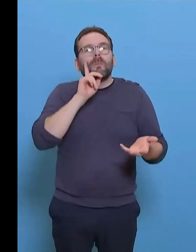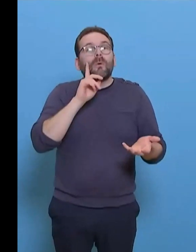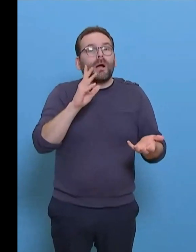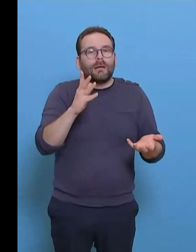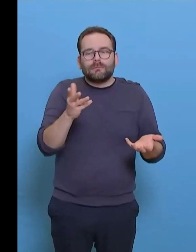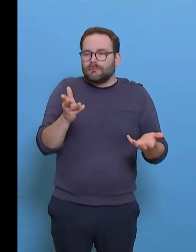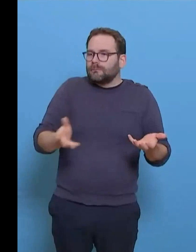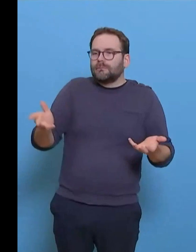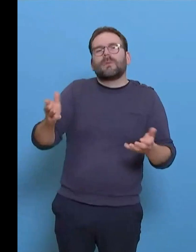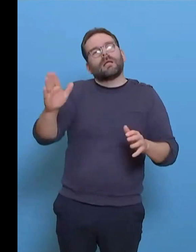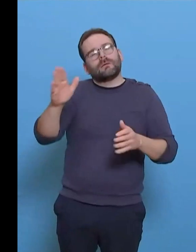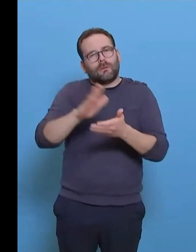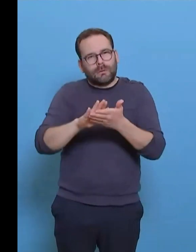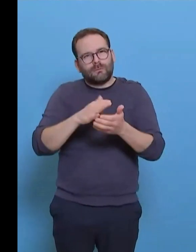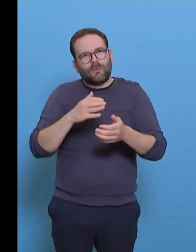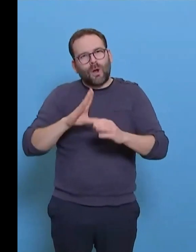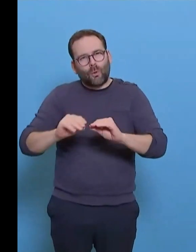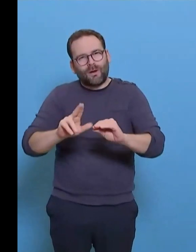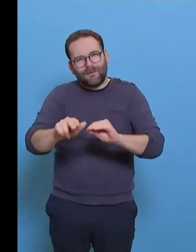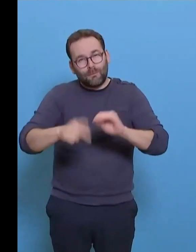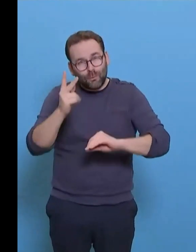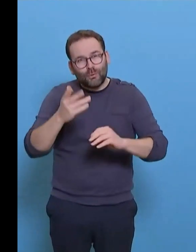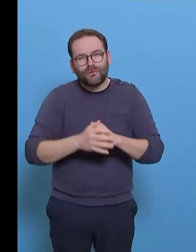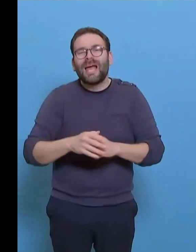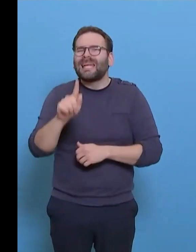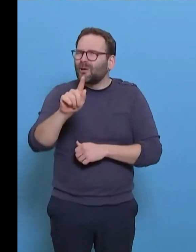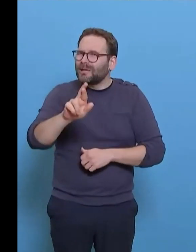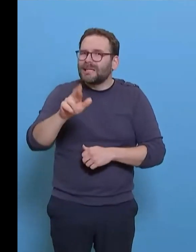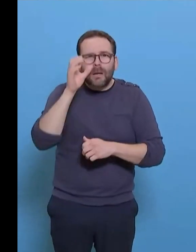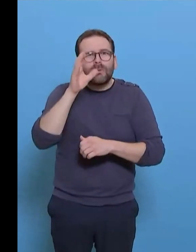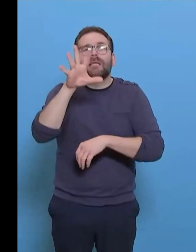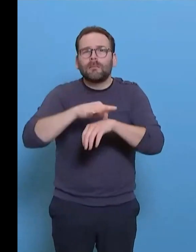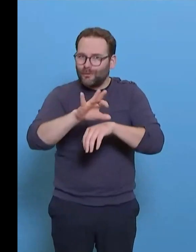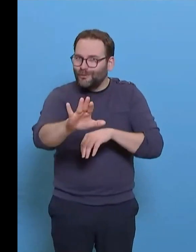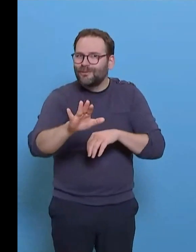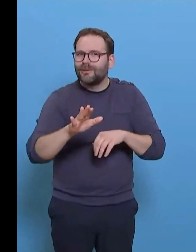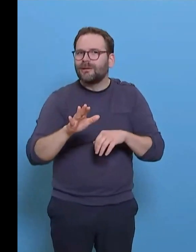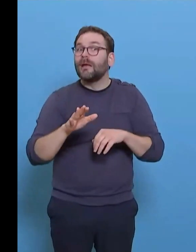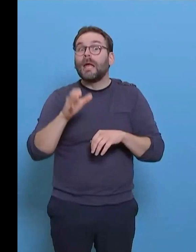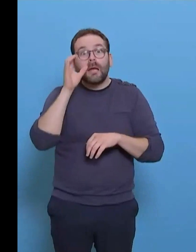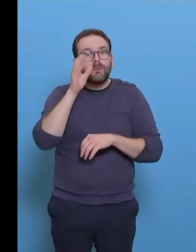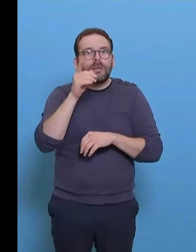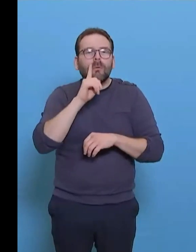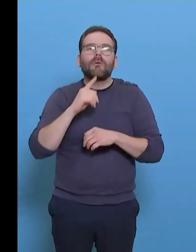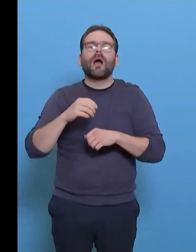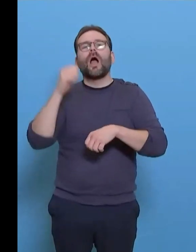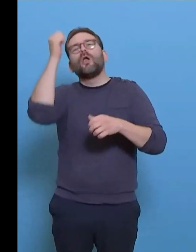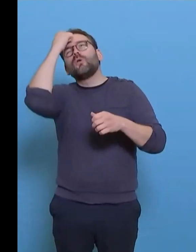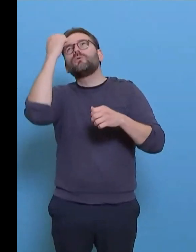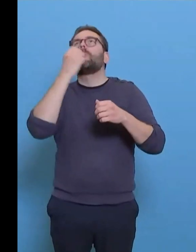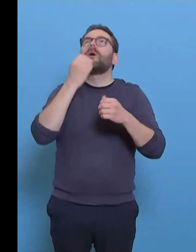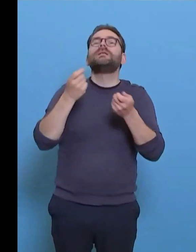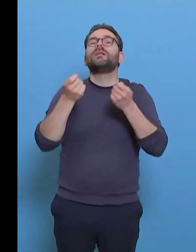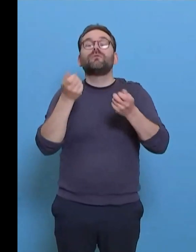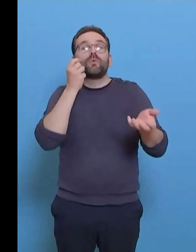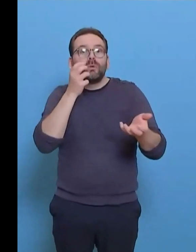ceux, attendez, je vais en venir à du plus concret, Guillaume Richard, écoutez-moi 5 minutes. Écoutez, parce que vous nous donnez des leçons de bonne gestion en